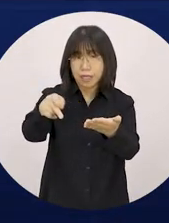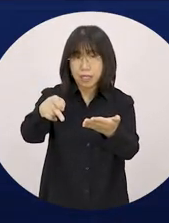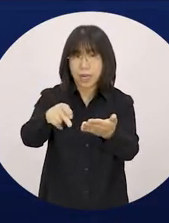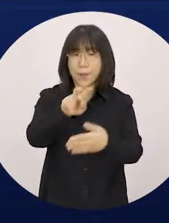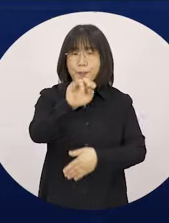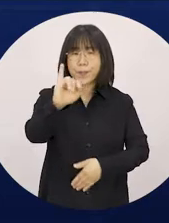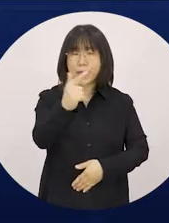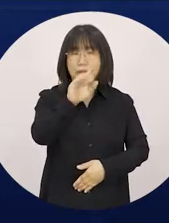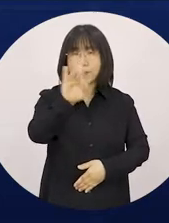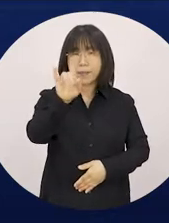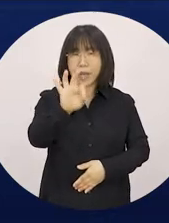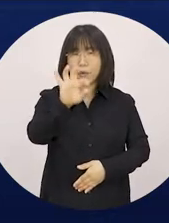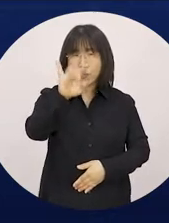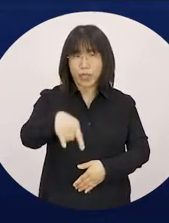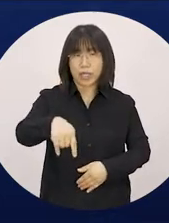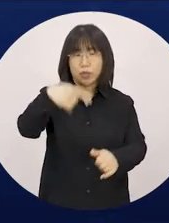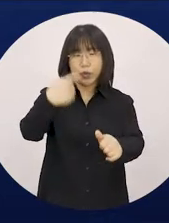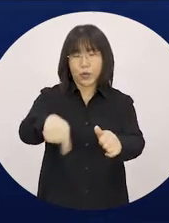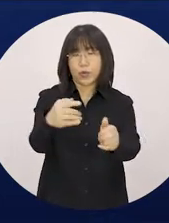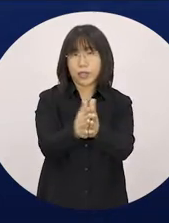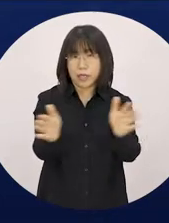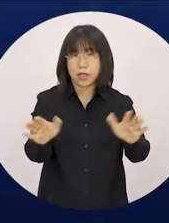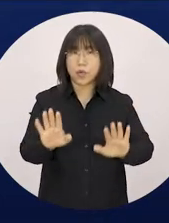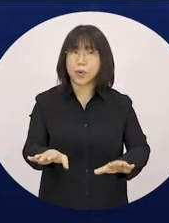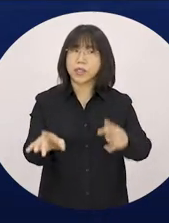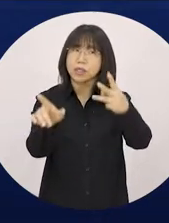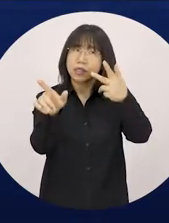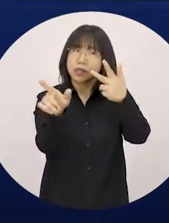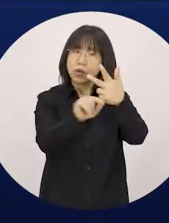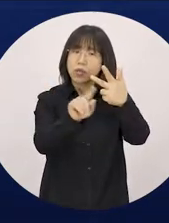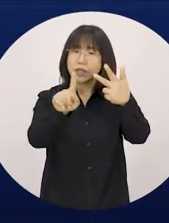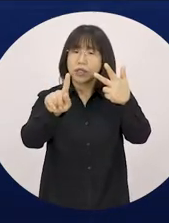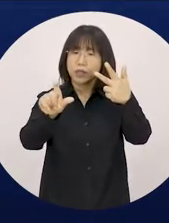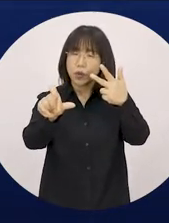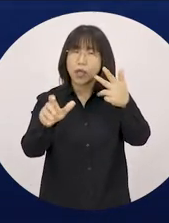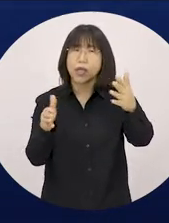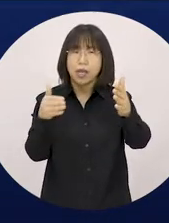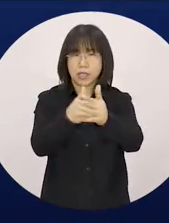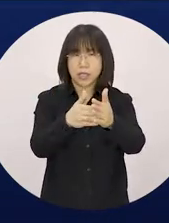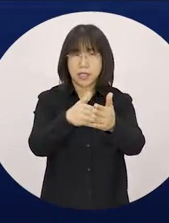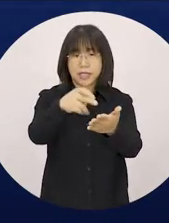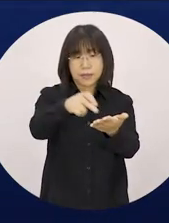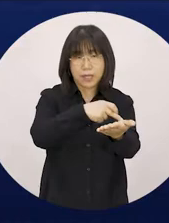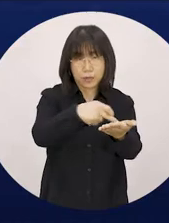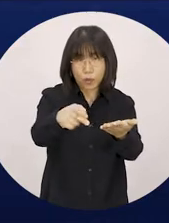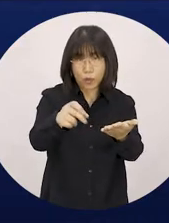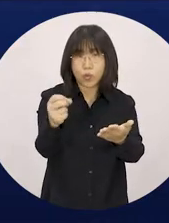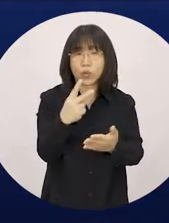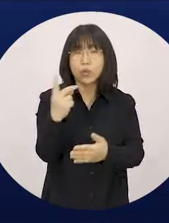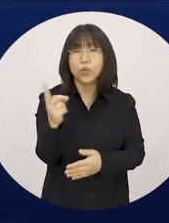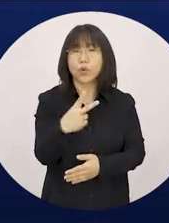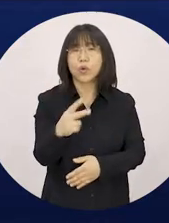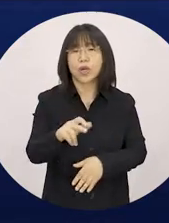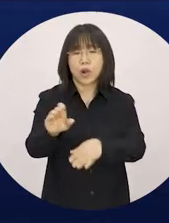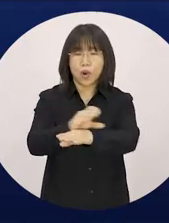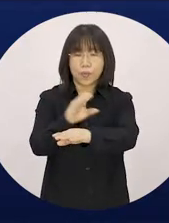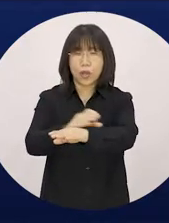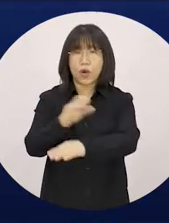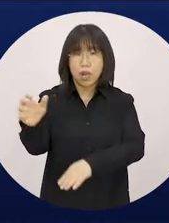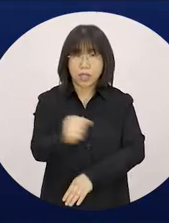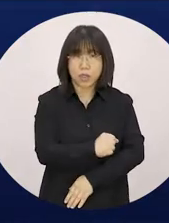스마트 민방위 교육을 시작했습니다 오는 7월 15일까지 스마트폰이나 컴퓨터를 활용해